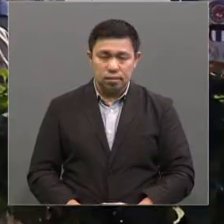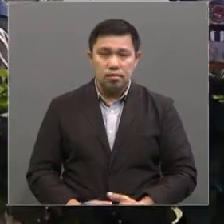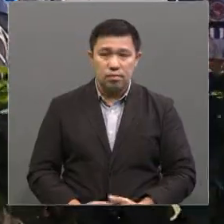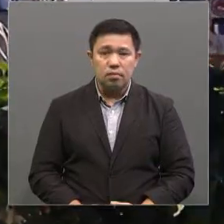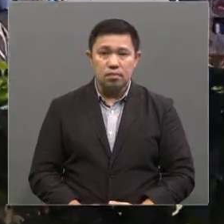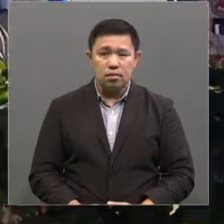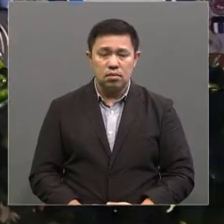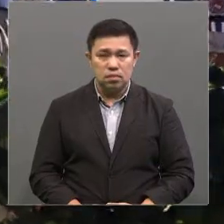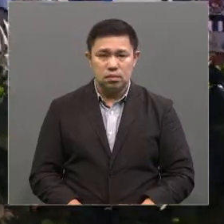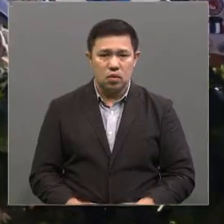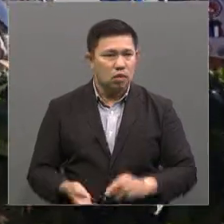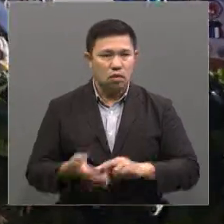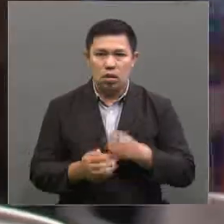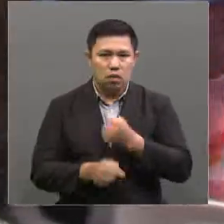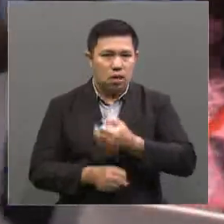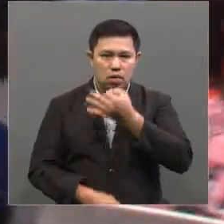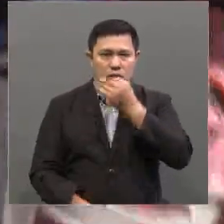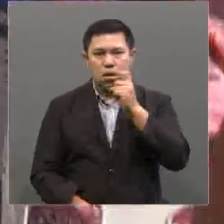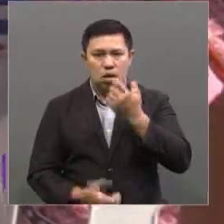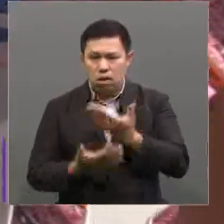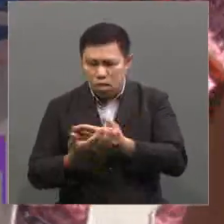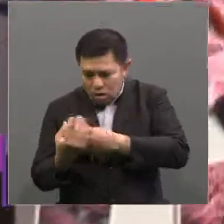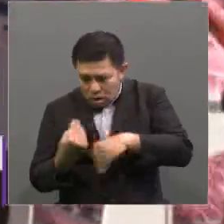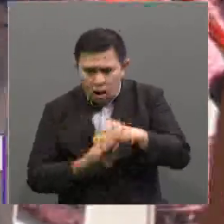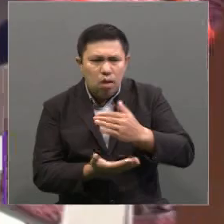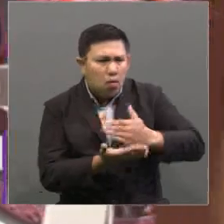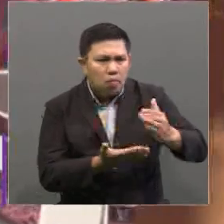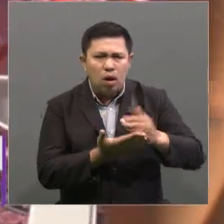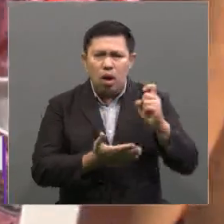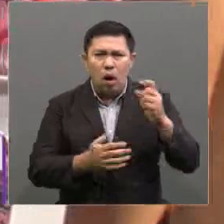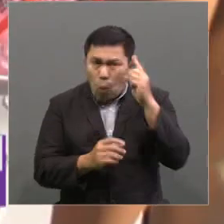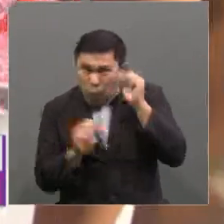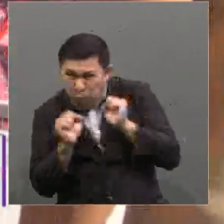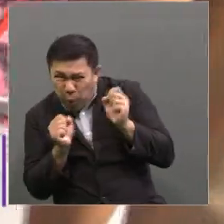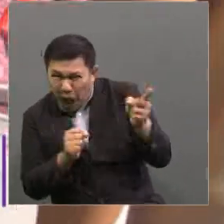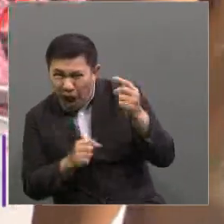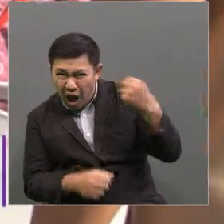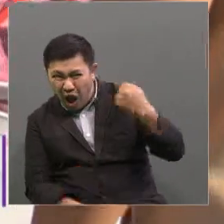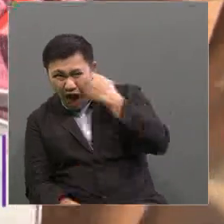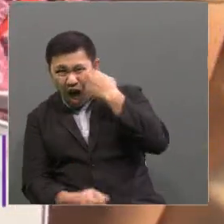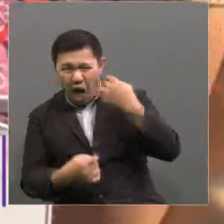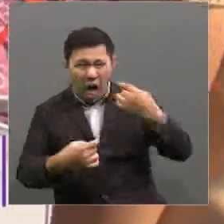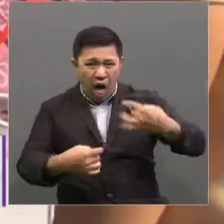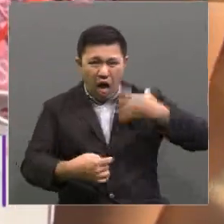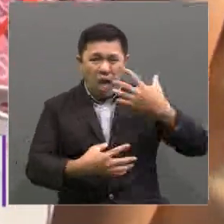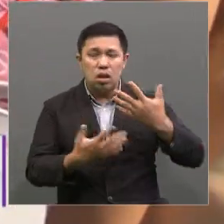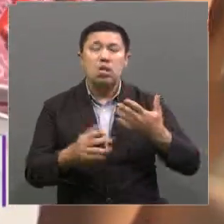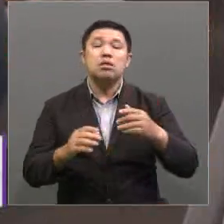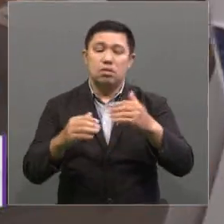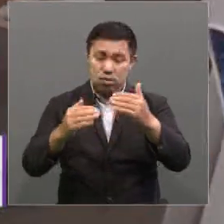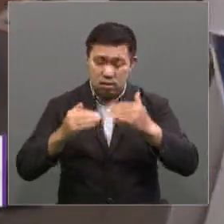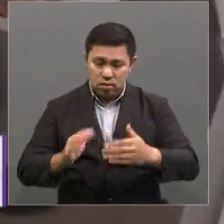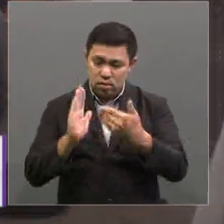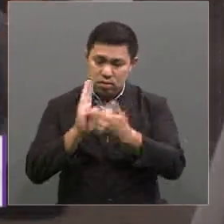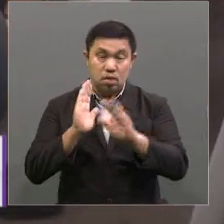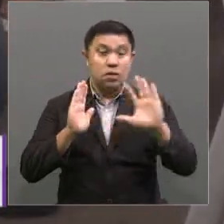คือมันจะไม่เป็นอันทำมาหากินเพื่อที่จะได้เงินมาใช้คืนเขาอ่ะเพราะมันผวาอยู่ตลอดเวลาสลับมาดูที่จังหวัดชัยภูมิกันบ้